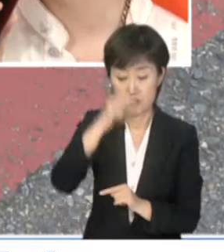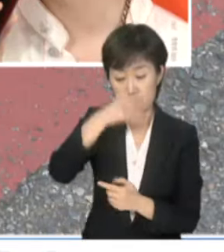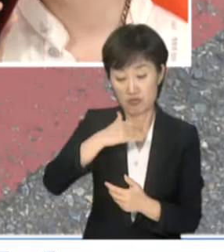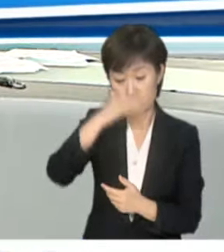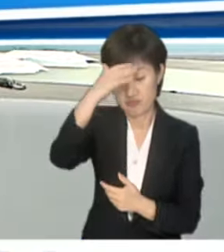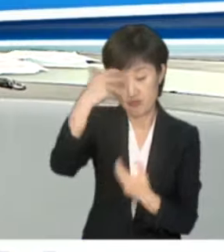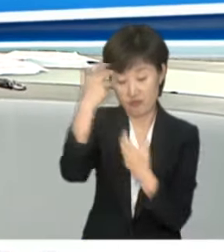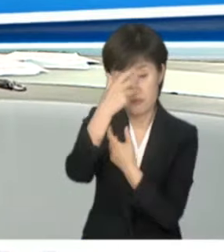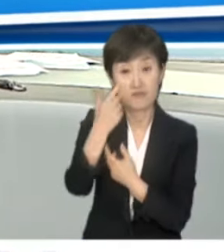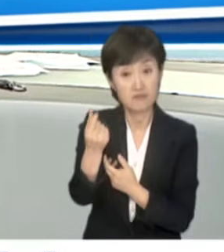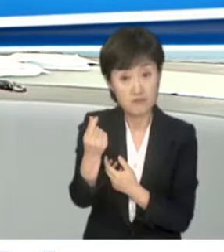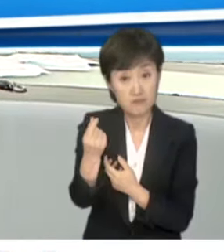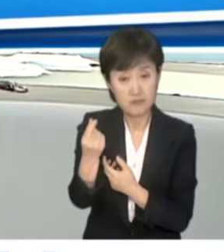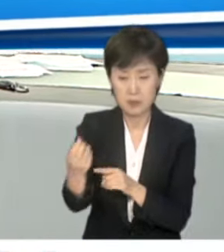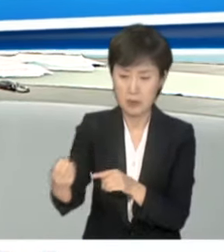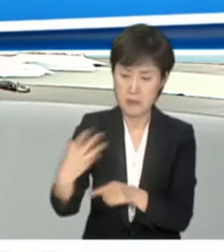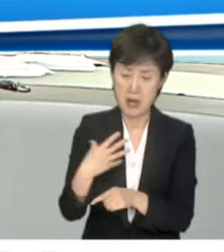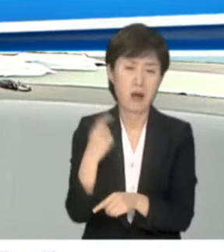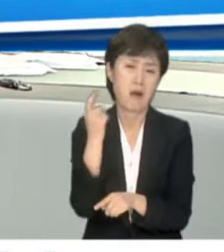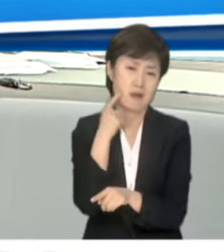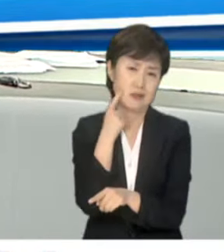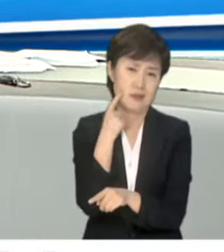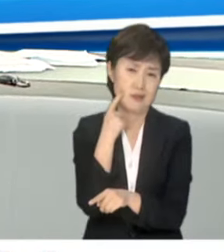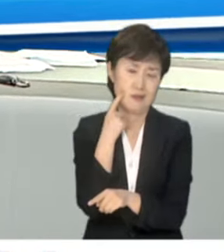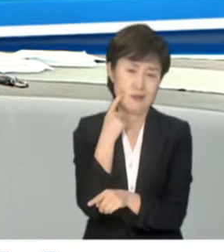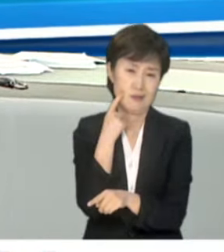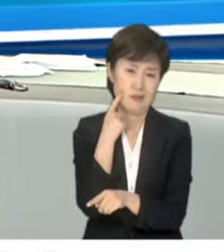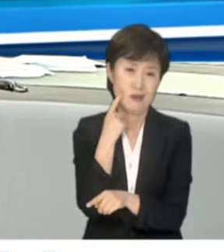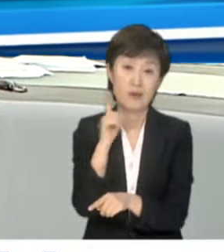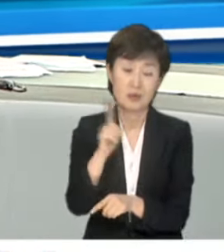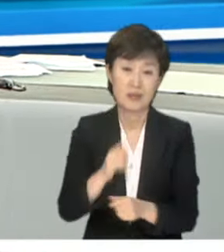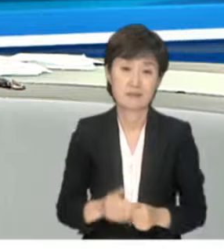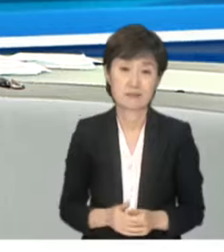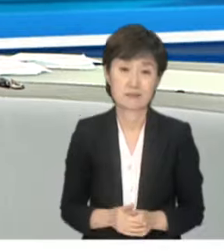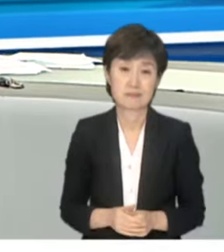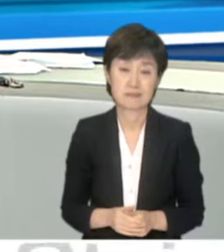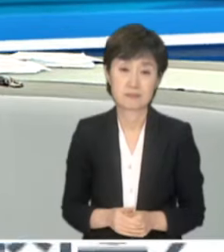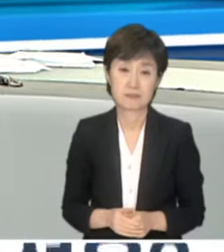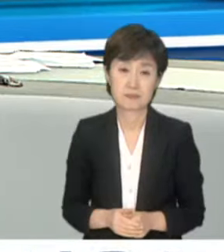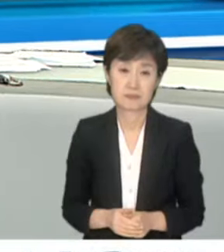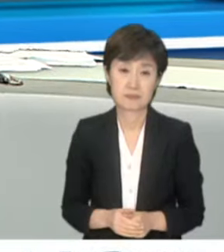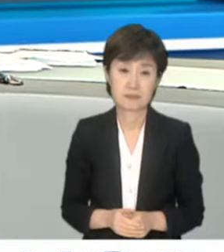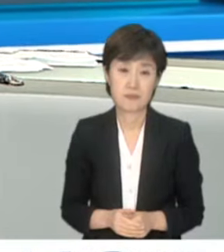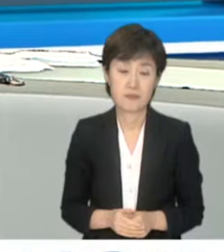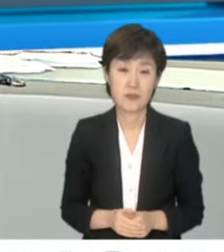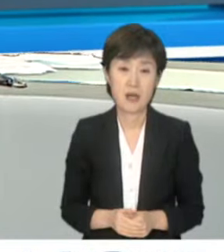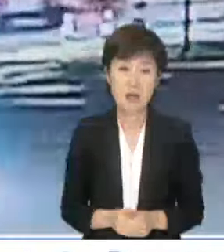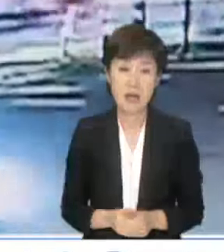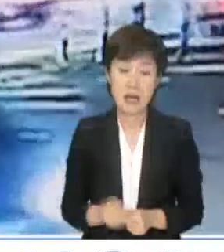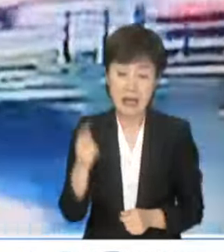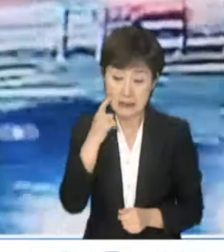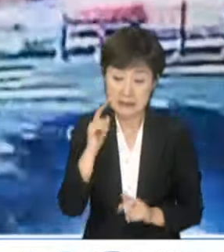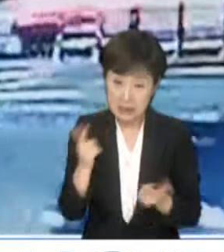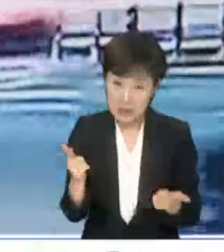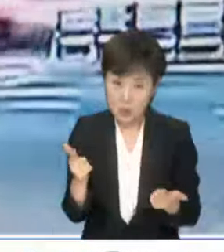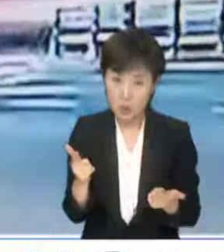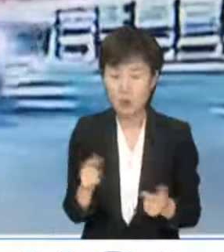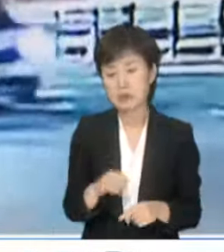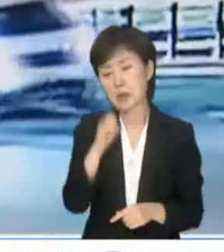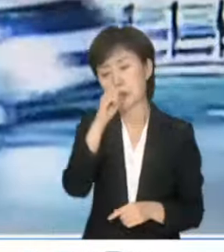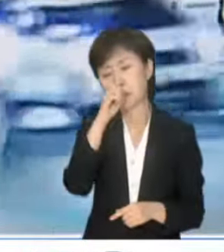건데 맥주 한 잔 얘기는 좀 허위 진술이 된 거잖아요. 이 부분은 어떻게 작용을 할까요? 축소 진술한 것이죠. 다만 축소 진술. 네,